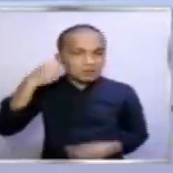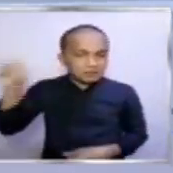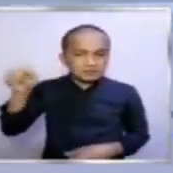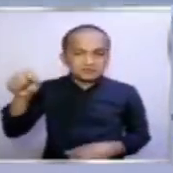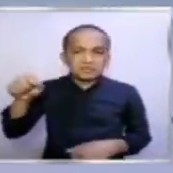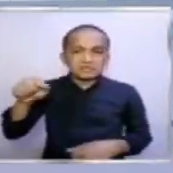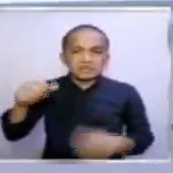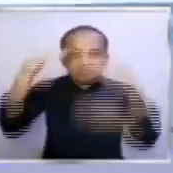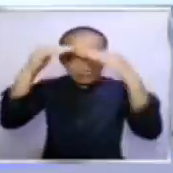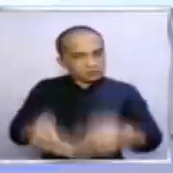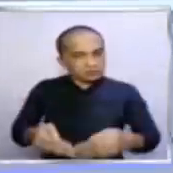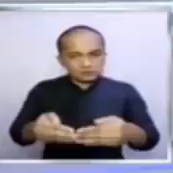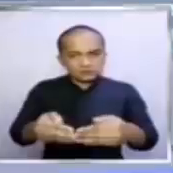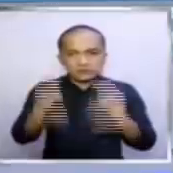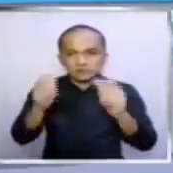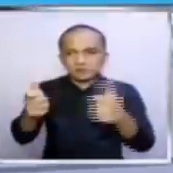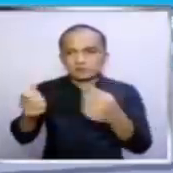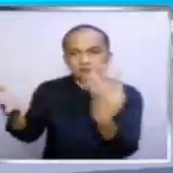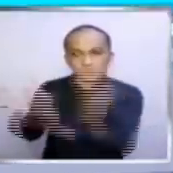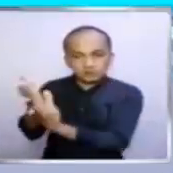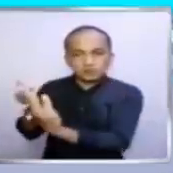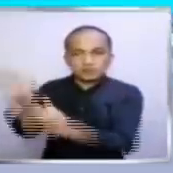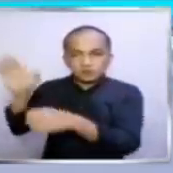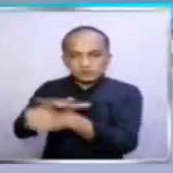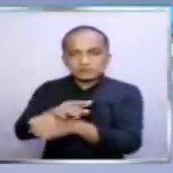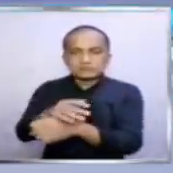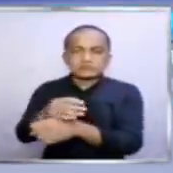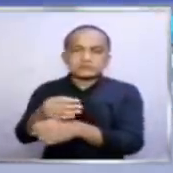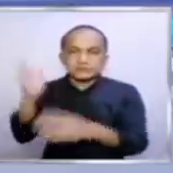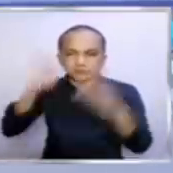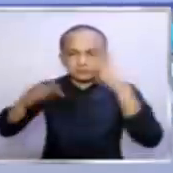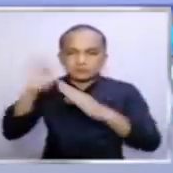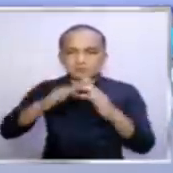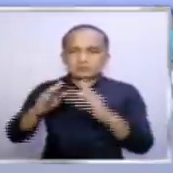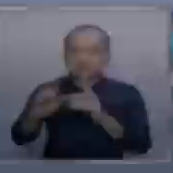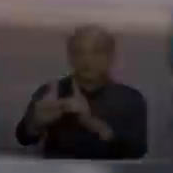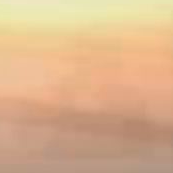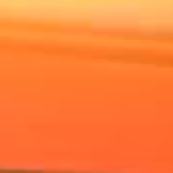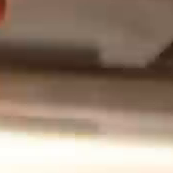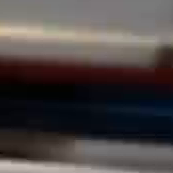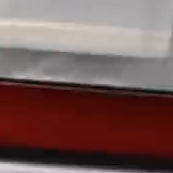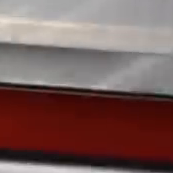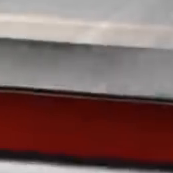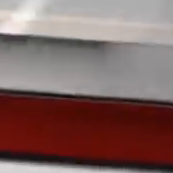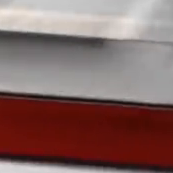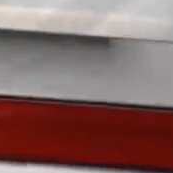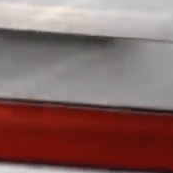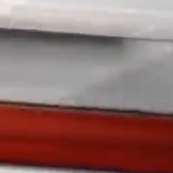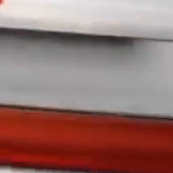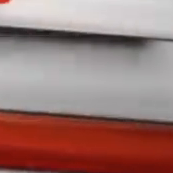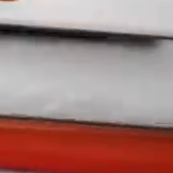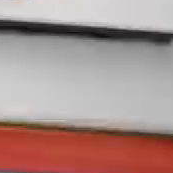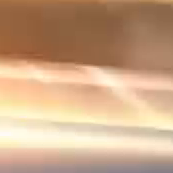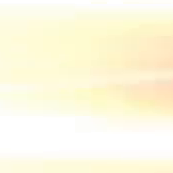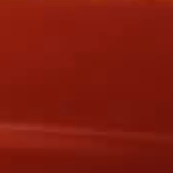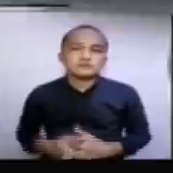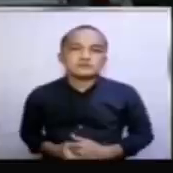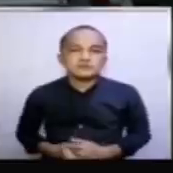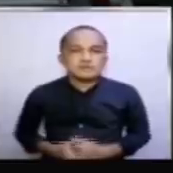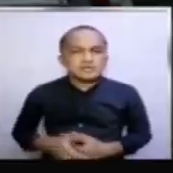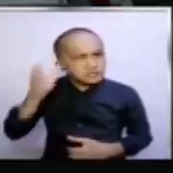detention center at nagkaaberya sa social distancing. Nakatutok live si Chino Gaston. Chino?